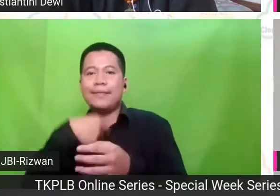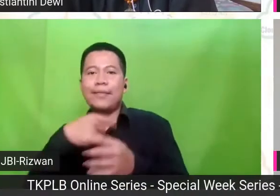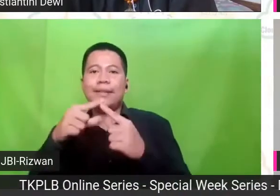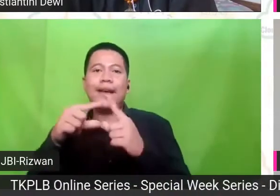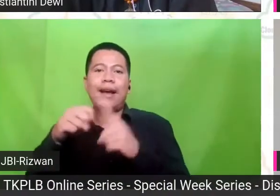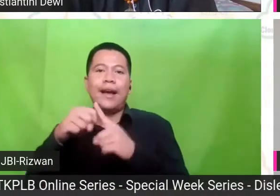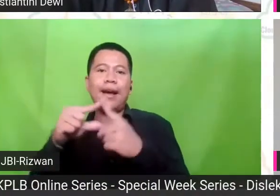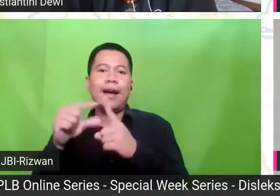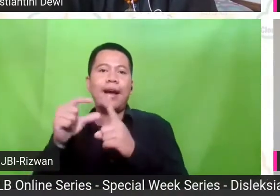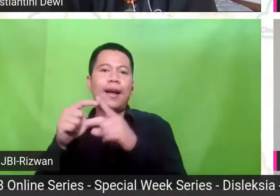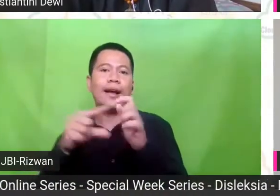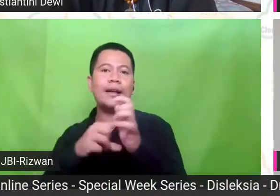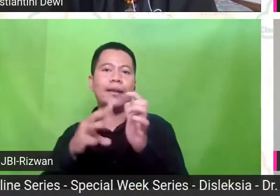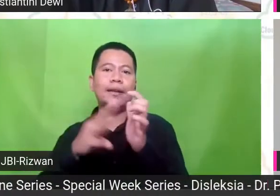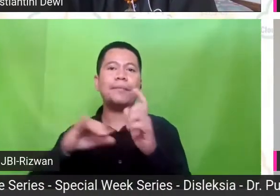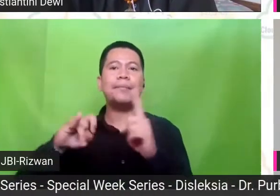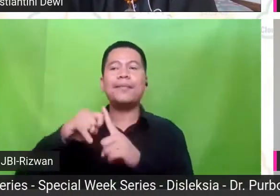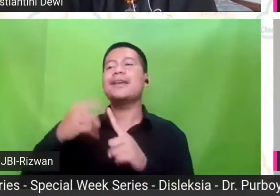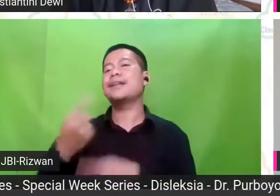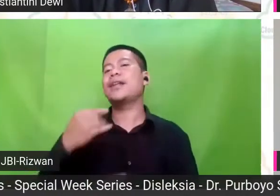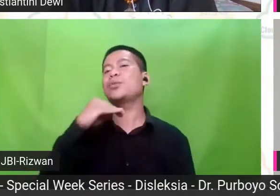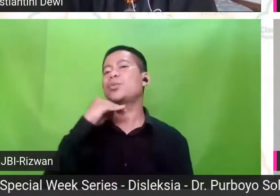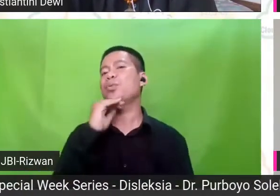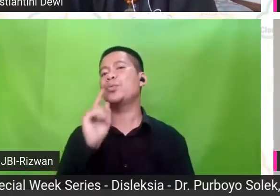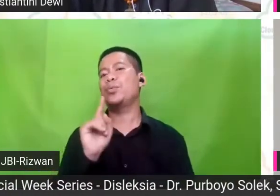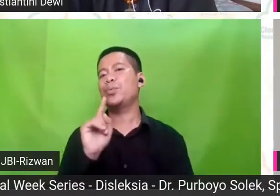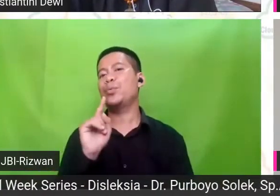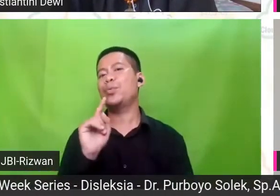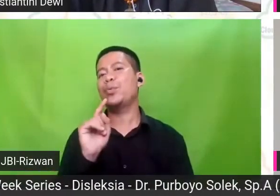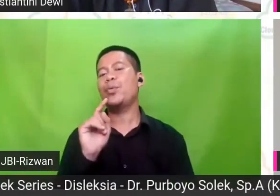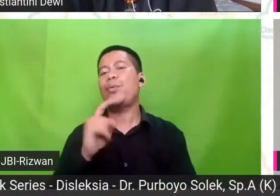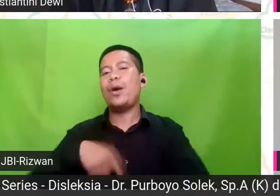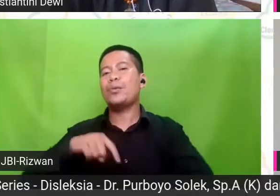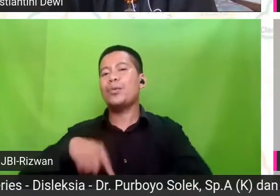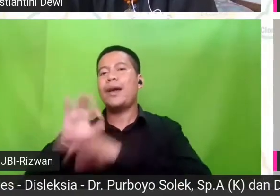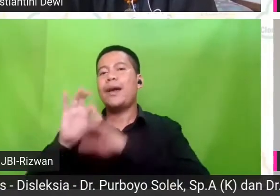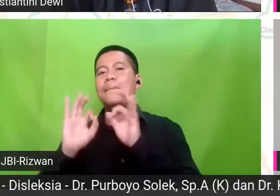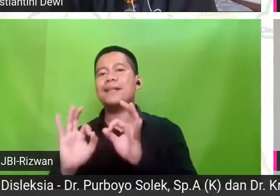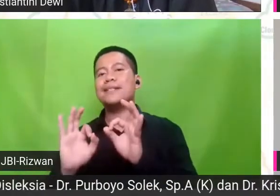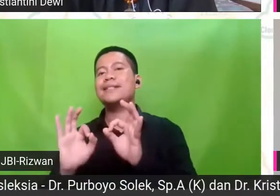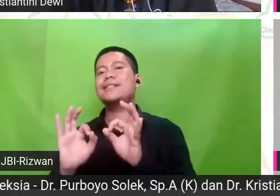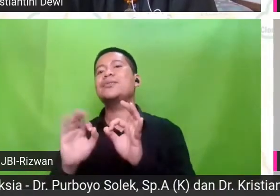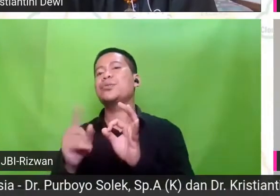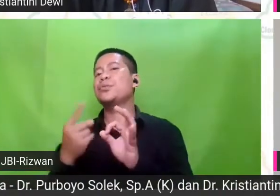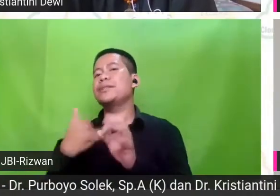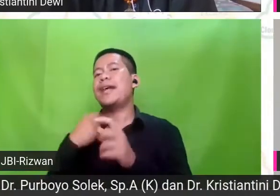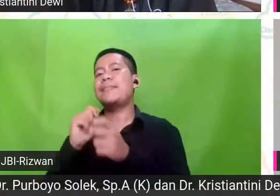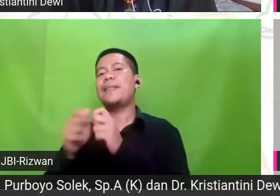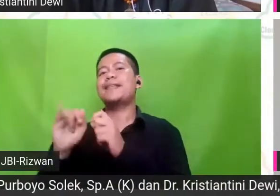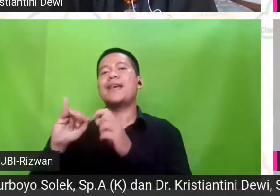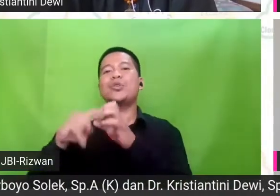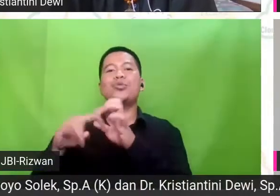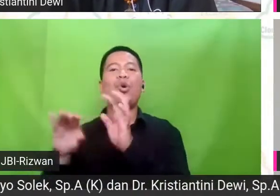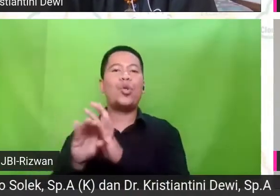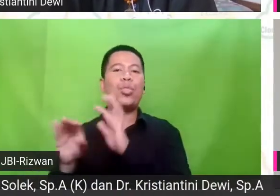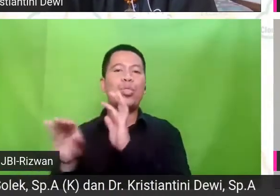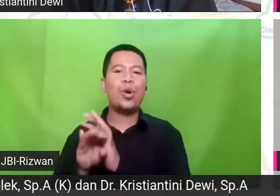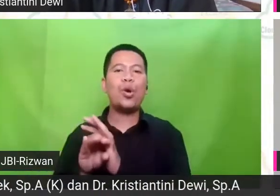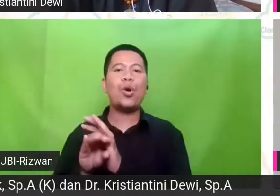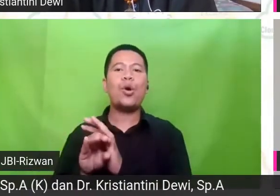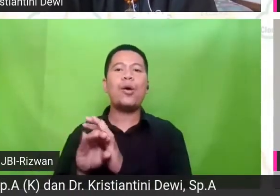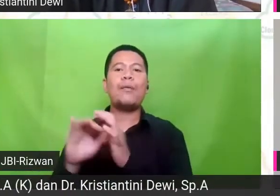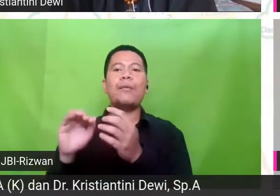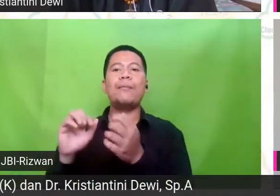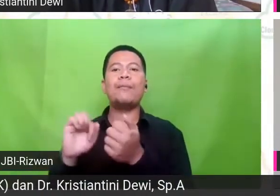pasti akan menunggu dulu timing yang tepat untuk bisa melakukan tes IQ itu. Misal, kalau kasusnya autism spectrum